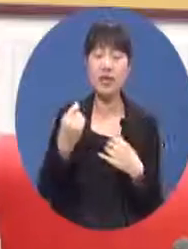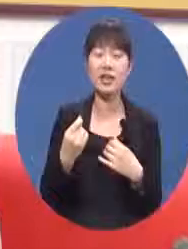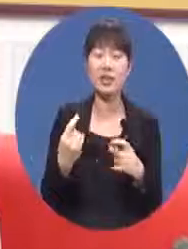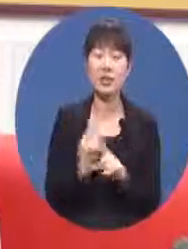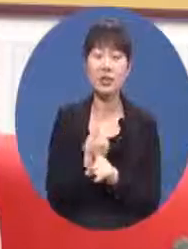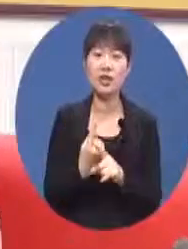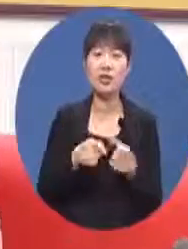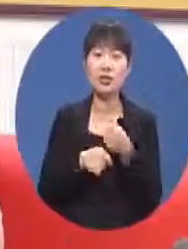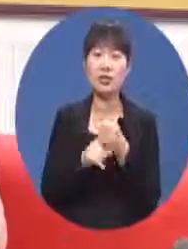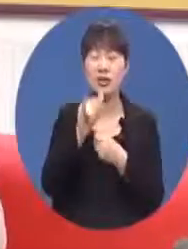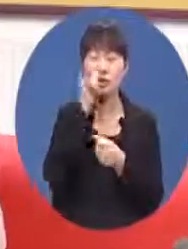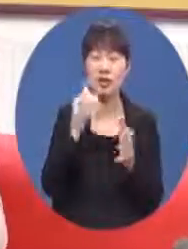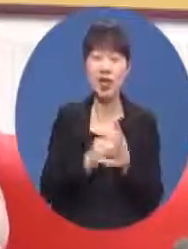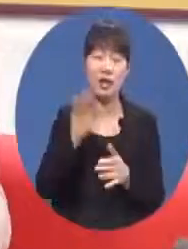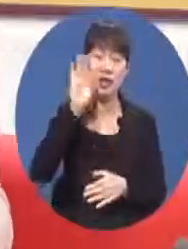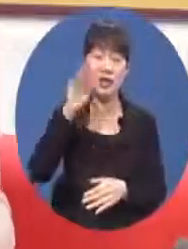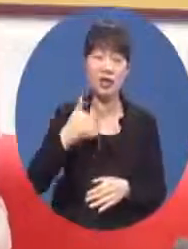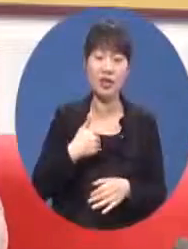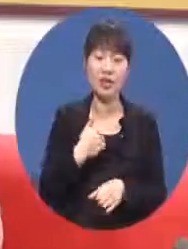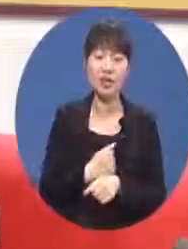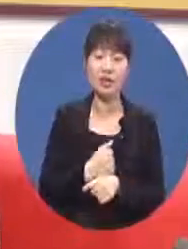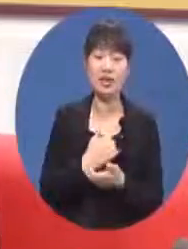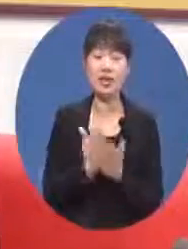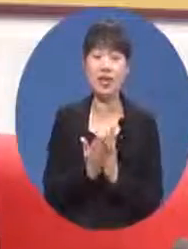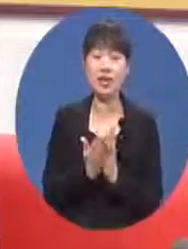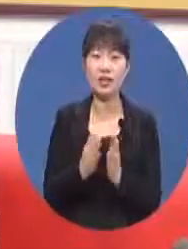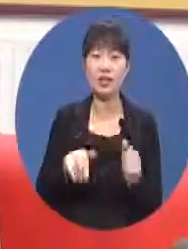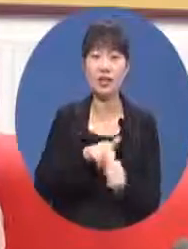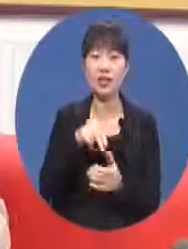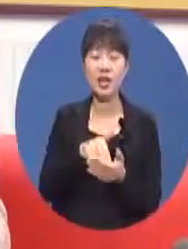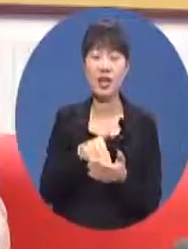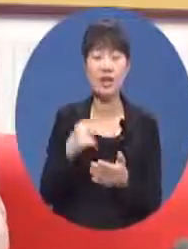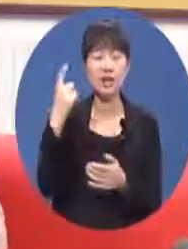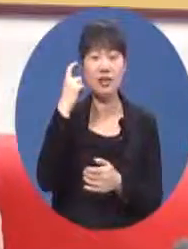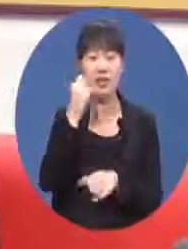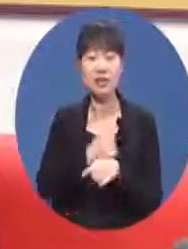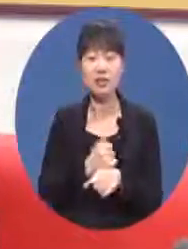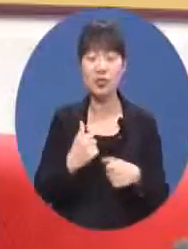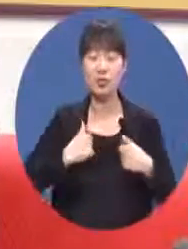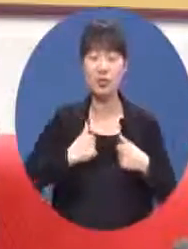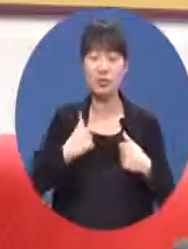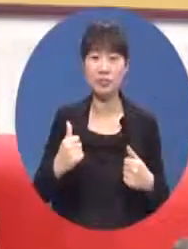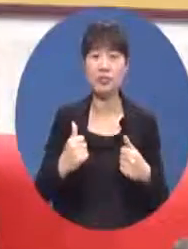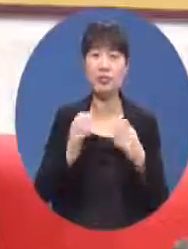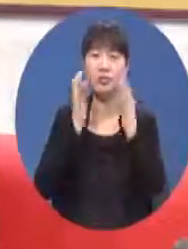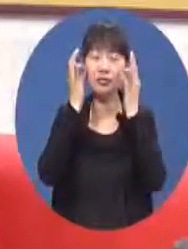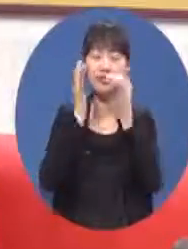여기에 있습니다. 그래서 네. 앞으로 저희들이 하는 여러 가지 처방들을 들으시면서 집에서 좀 열심히 노력하셨으면 좋겠습니다. 네.